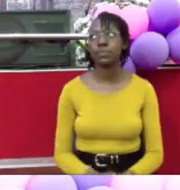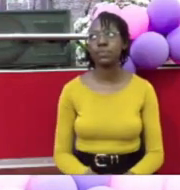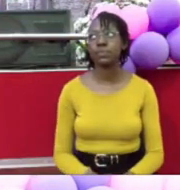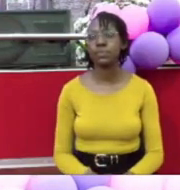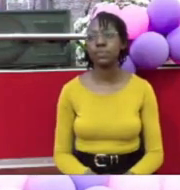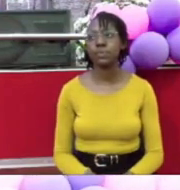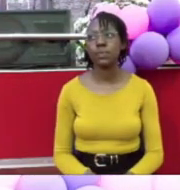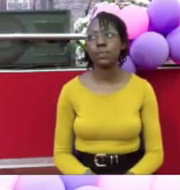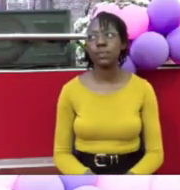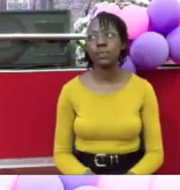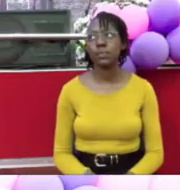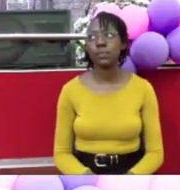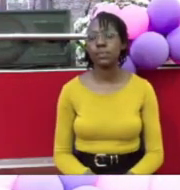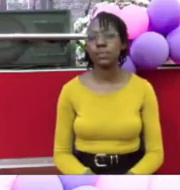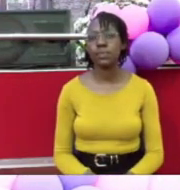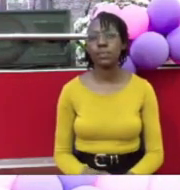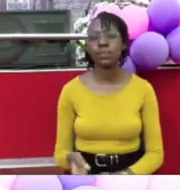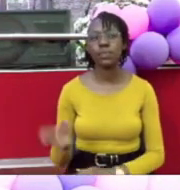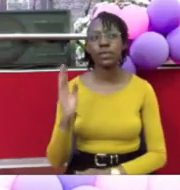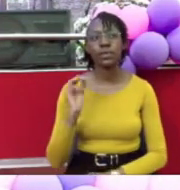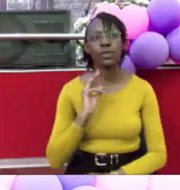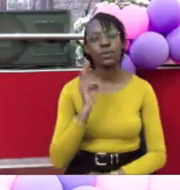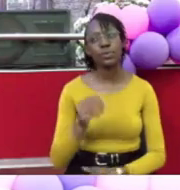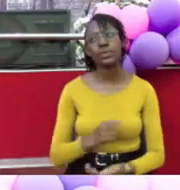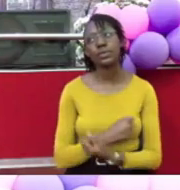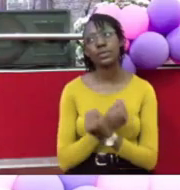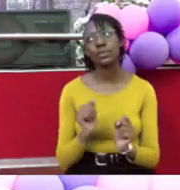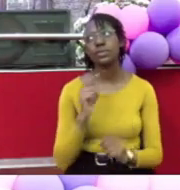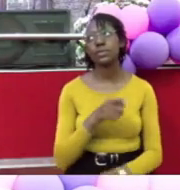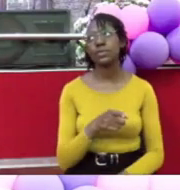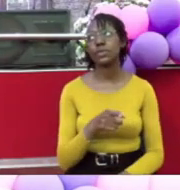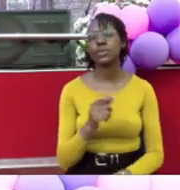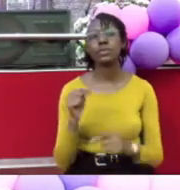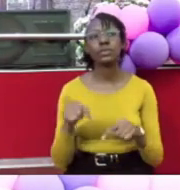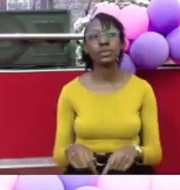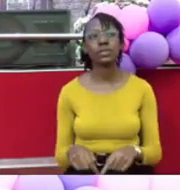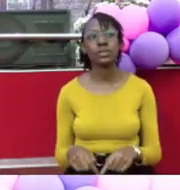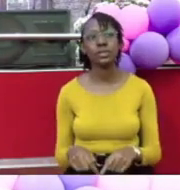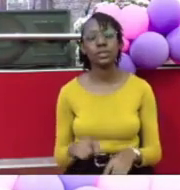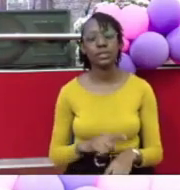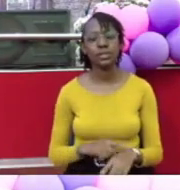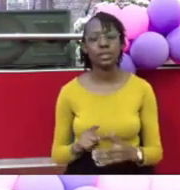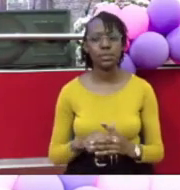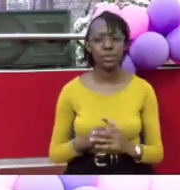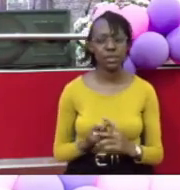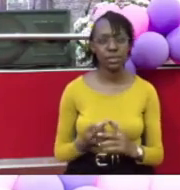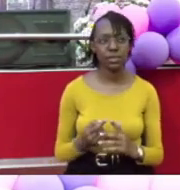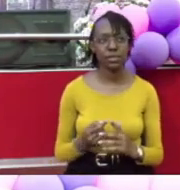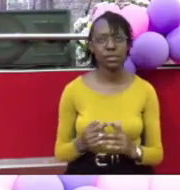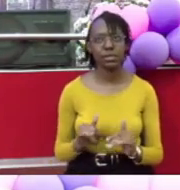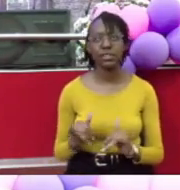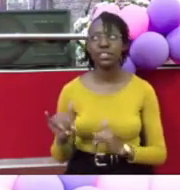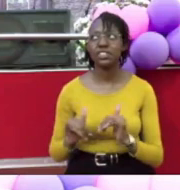wako. And the Lord will save you today. Atakuokoa Bwana leo. And you'll start your journey of fulfilling your purpose.